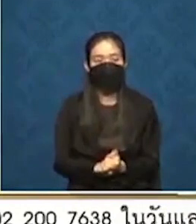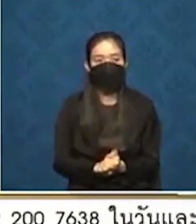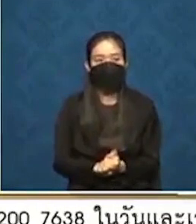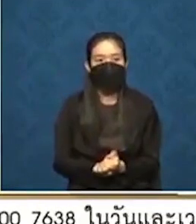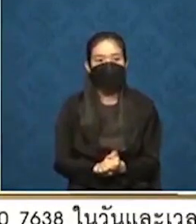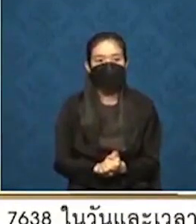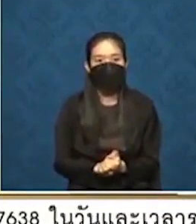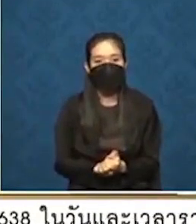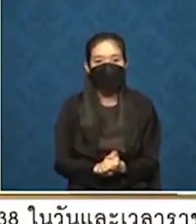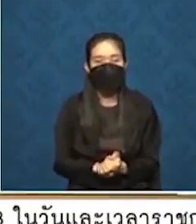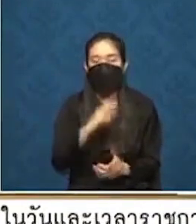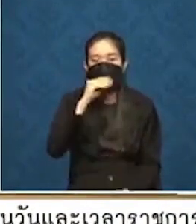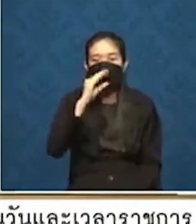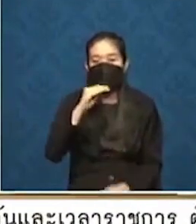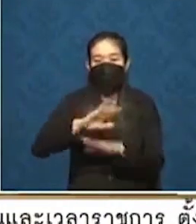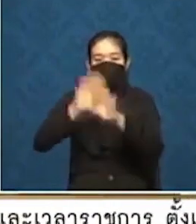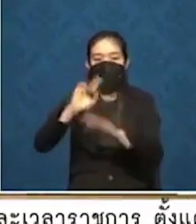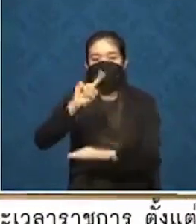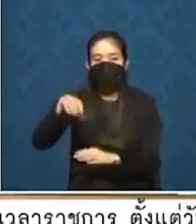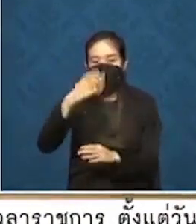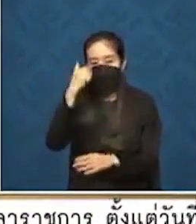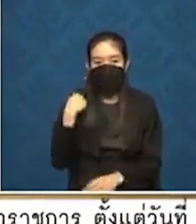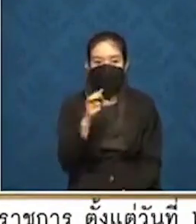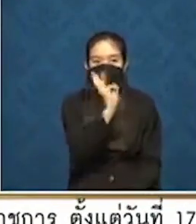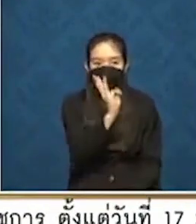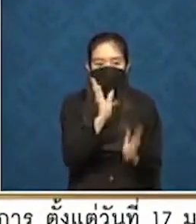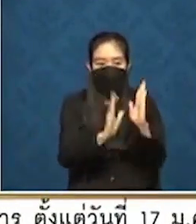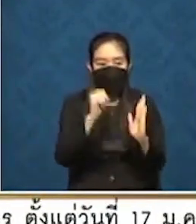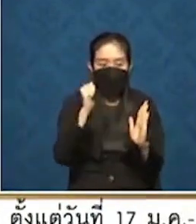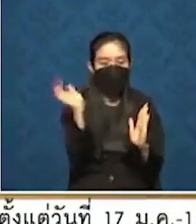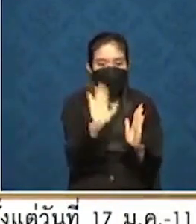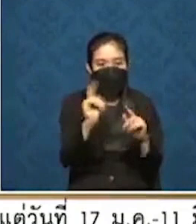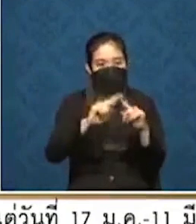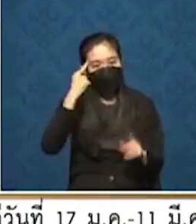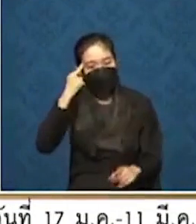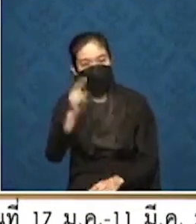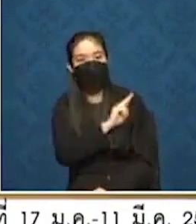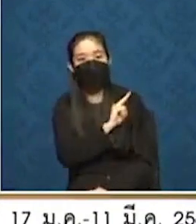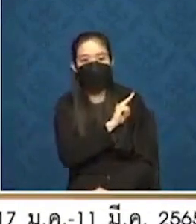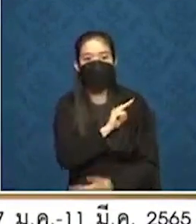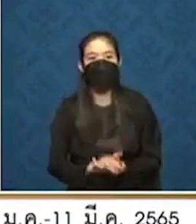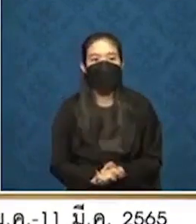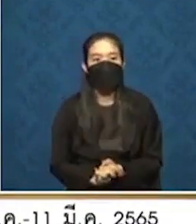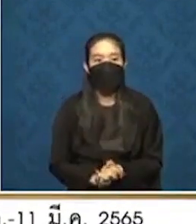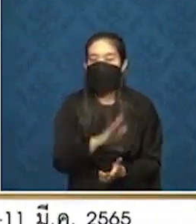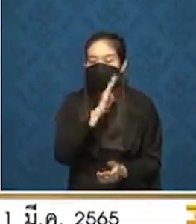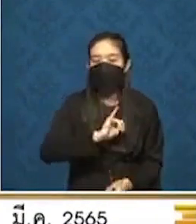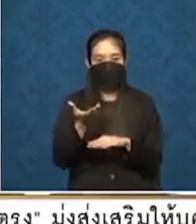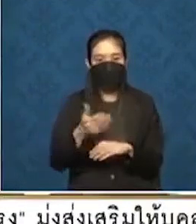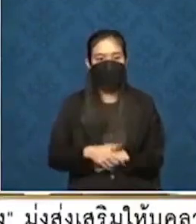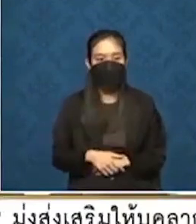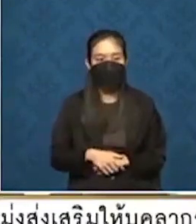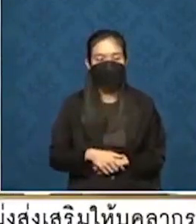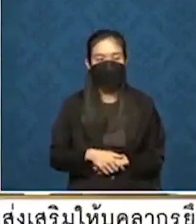ไมตองถอนครับเพราะไม่จะเป็การเสาวอคuleเป็กวาหมินของหมดนั้นเลยเฉพาะซึถกปก็เป็นเรื่นึครั